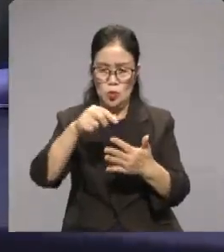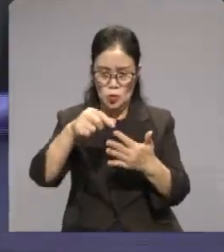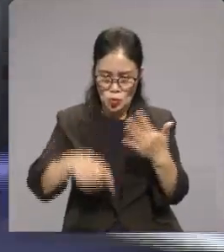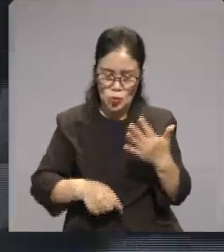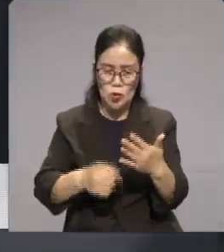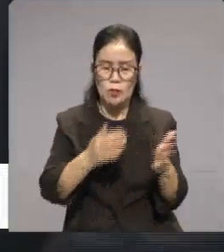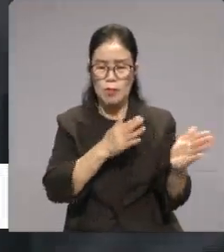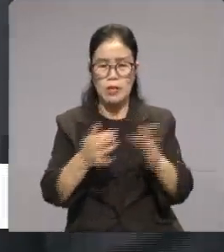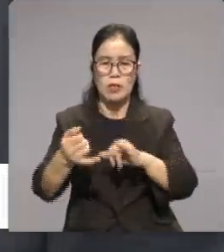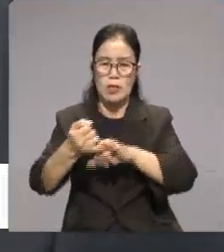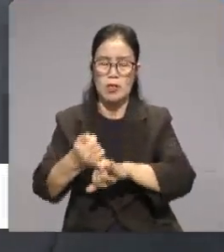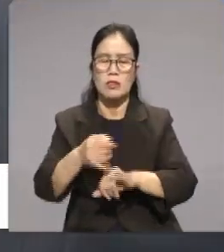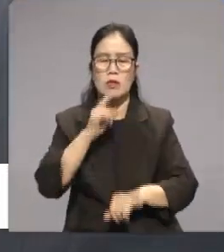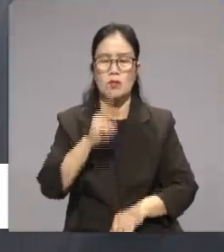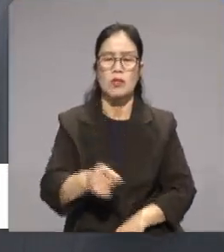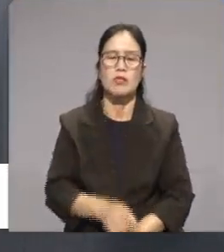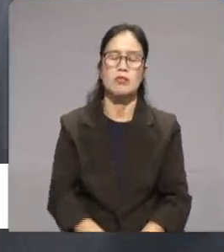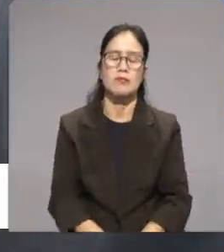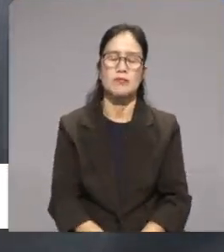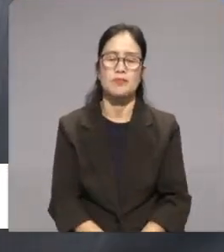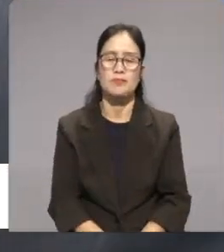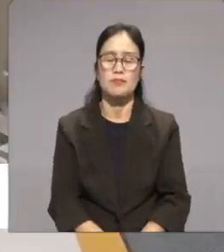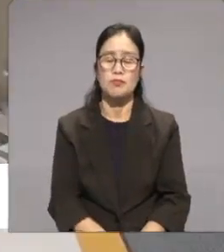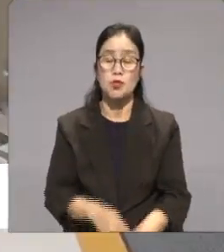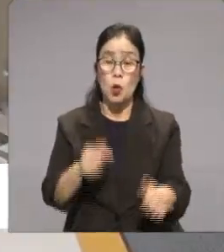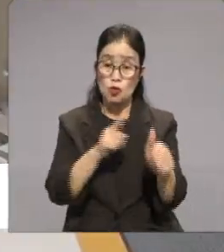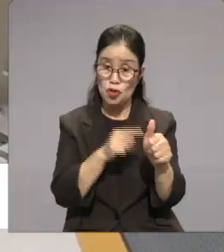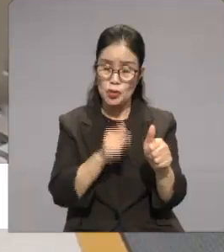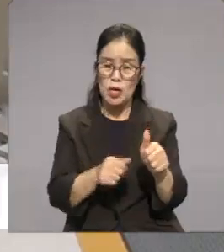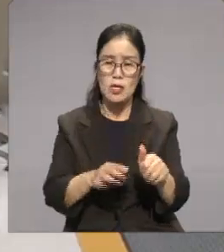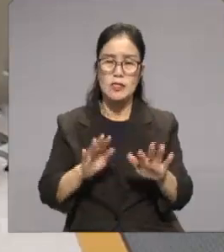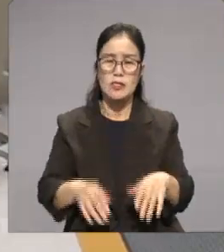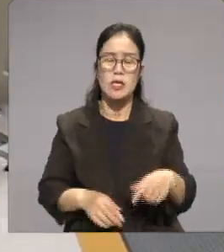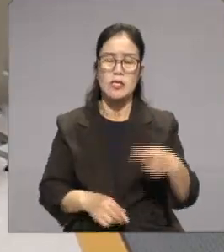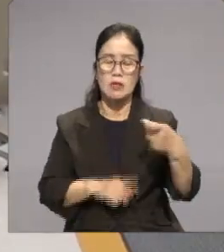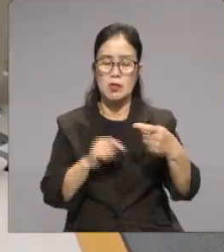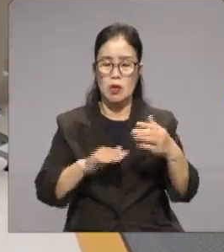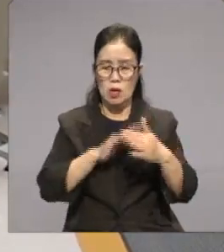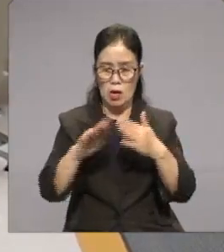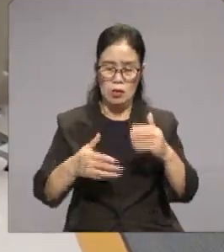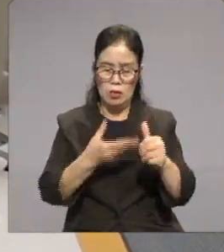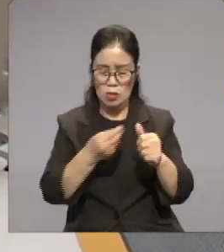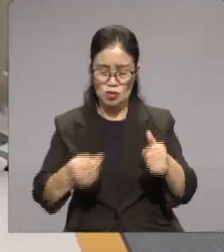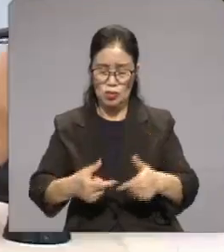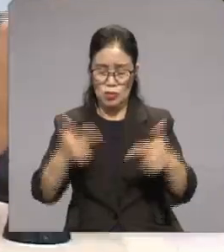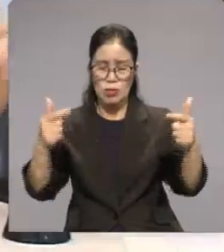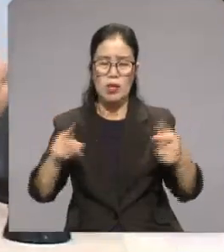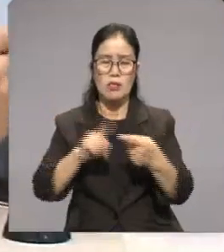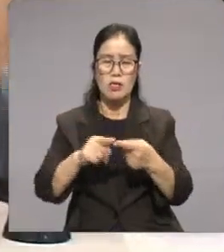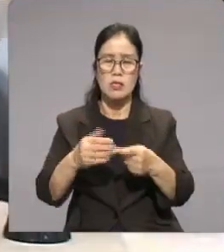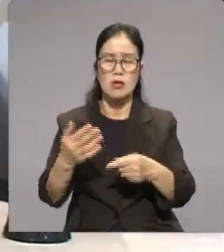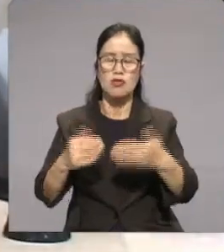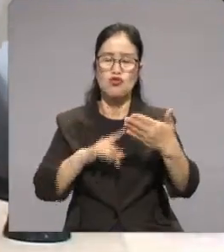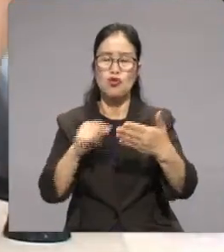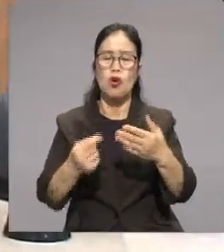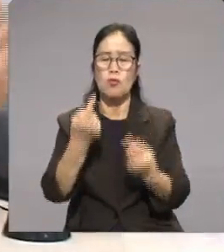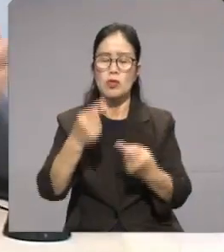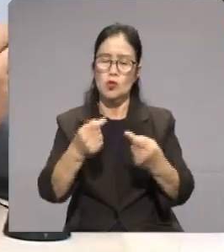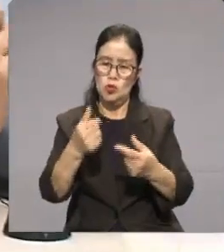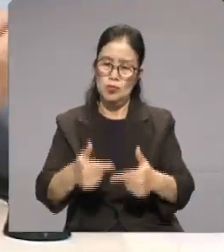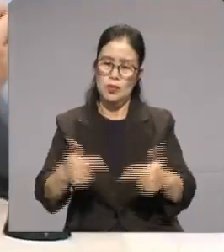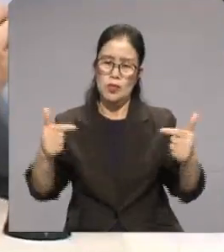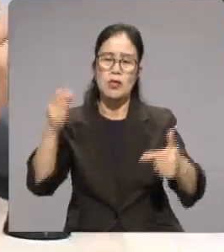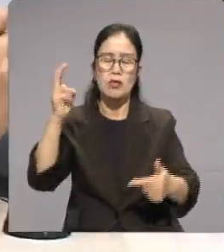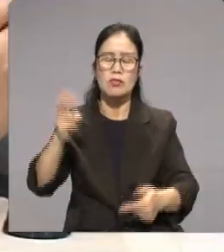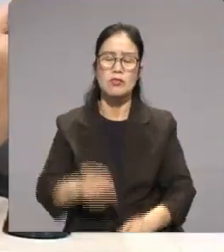마련하겠다고 강조했습니다. 김병환 위원장은 이달 가계대출 증가폭에 대해선 지난달보다 다소 늘어날 것으로